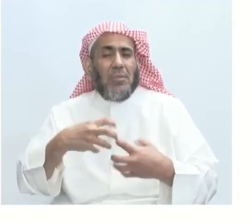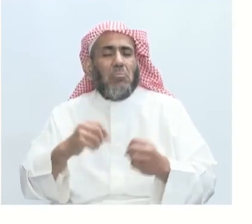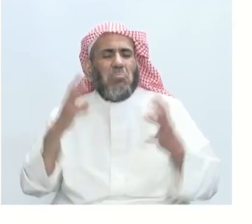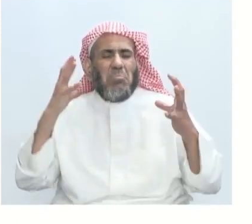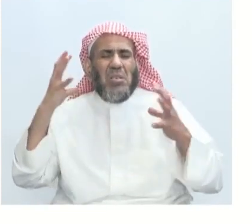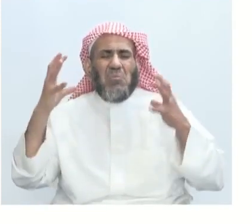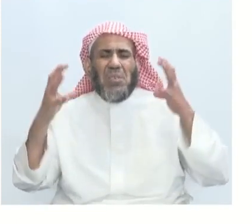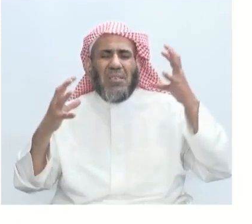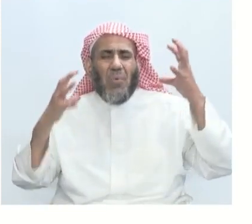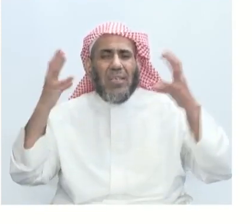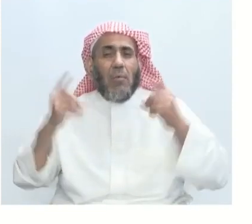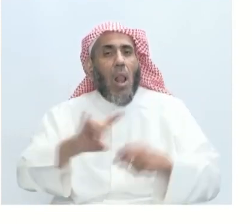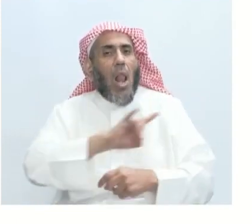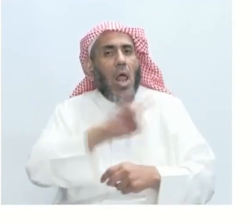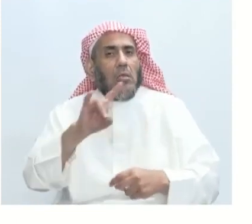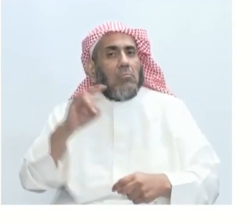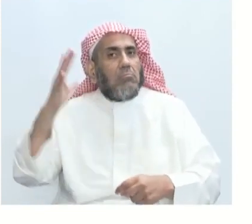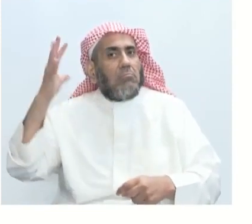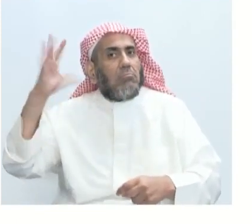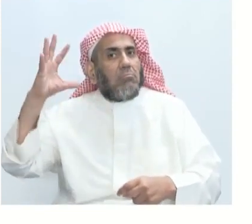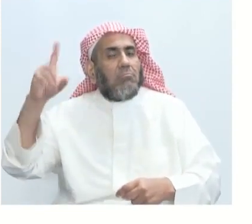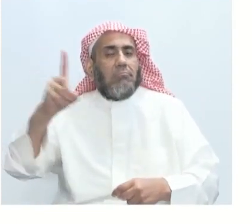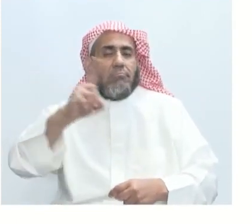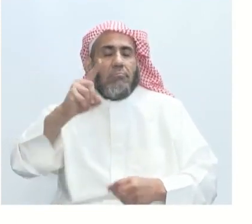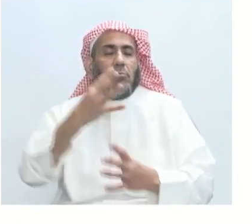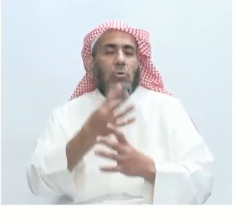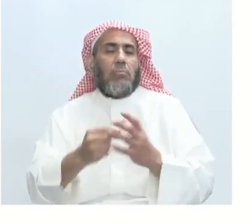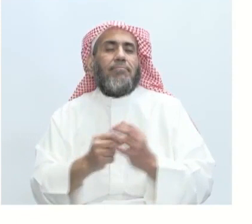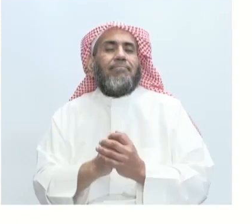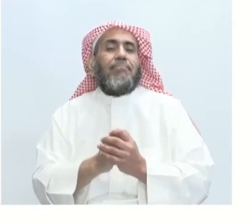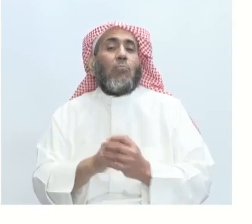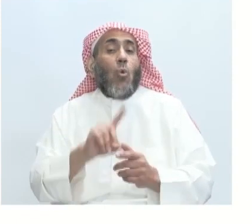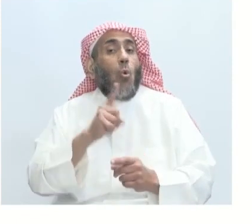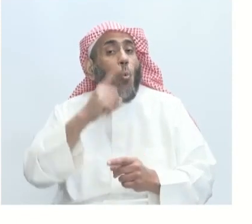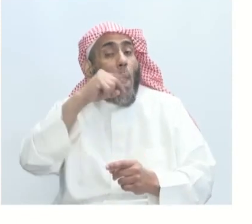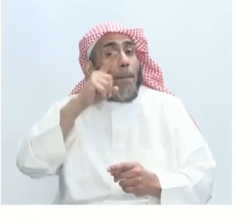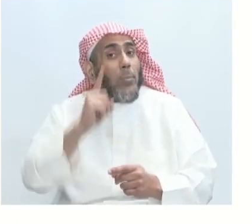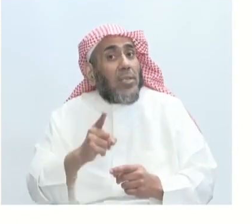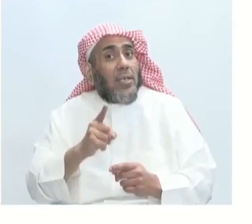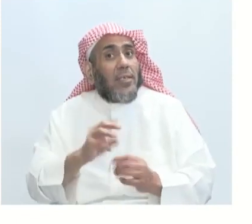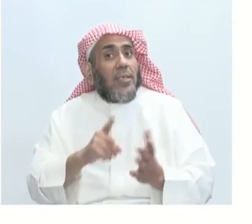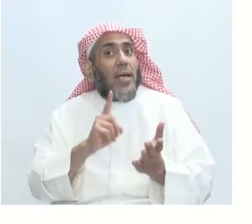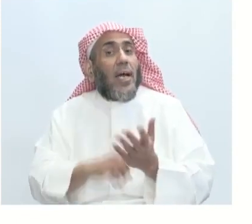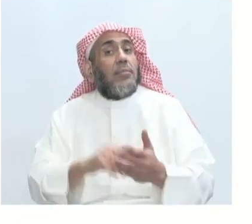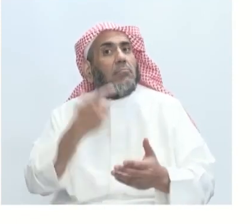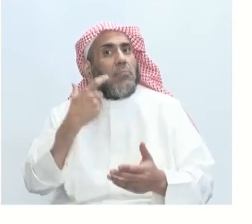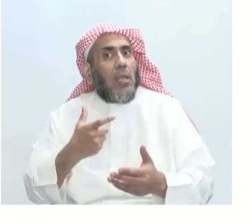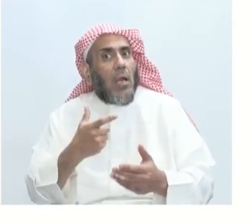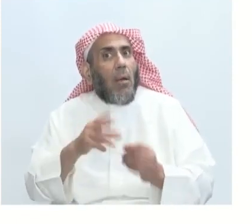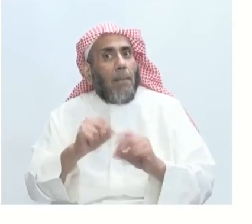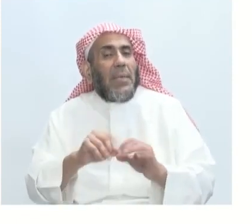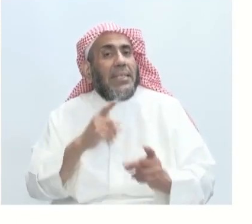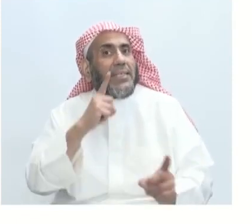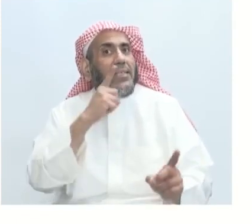بالوسواس القهري ليسوا بمجان ابنائي وبنات الطلاب ولا بد ان نحذر من